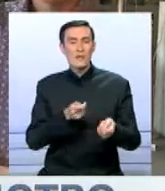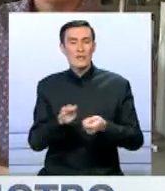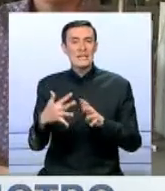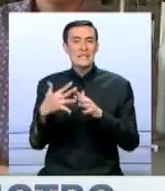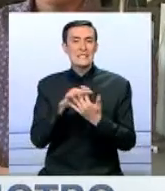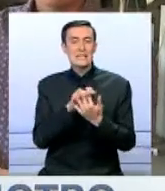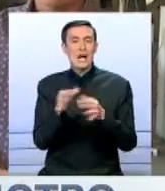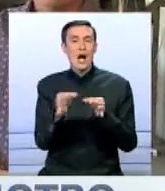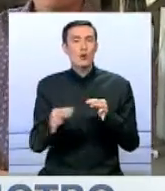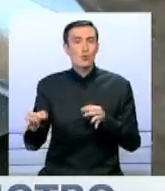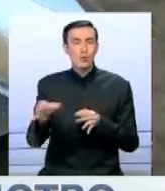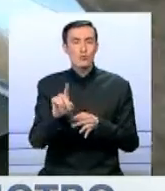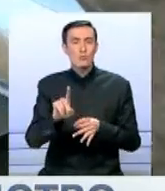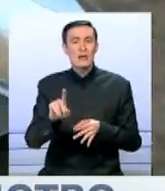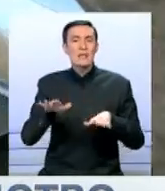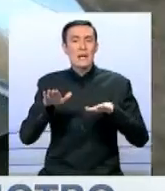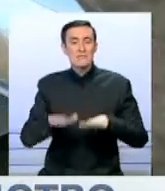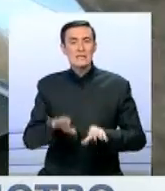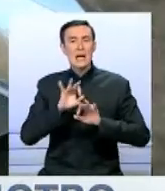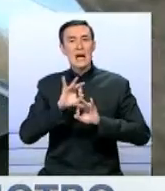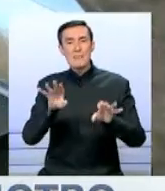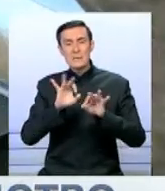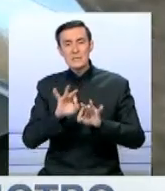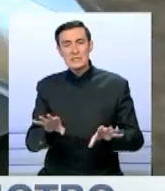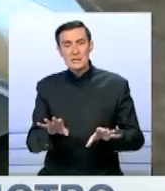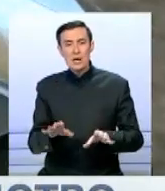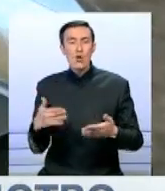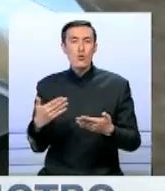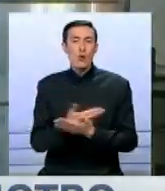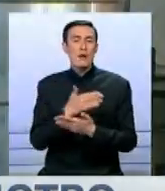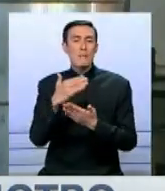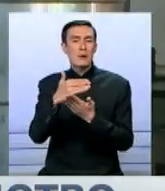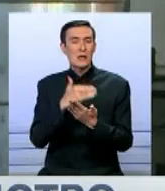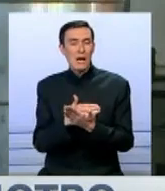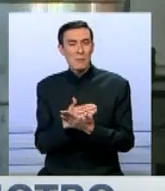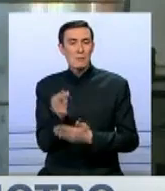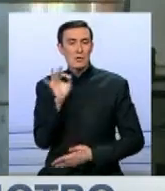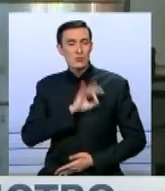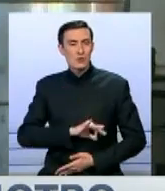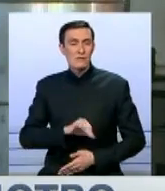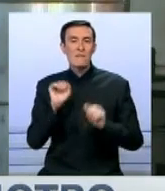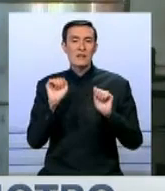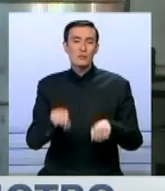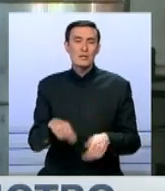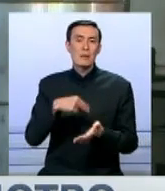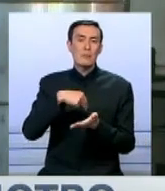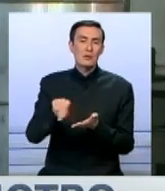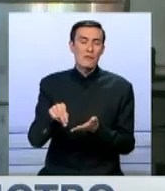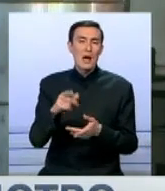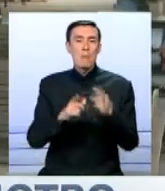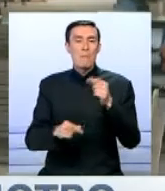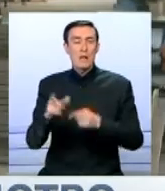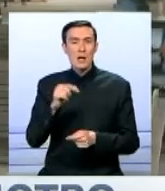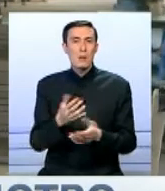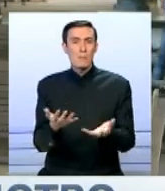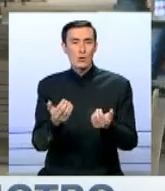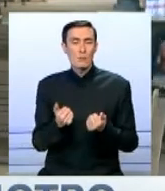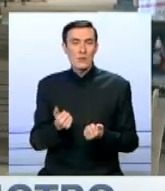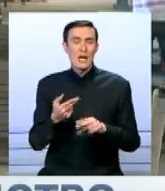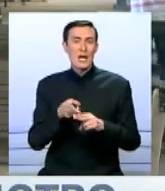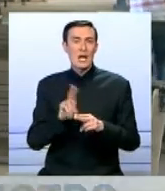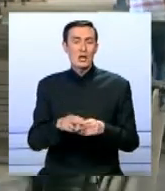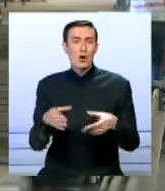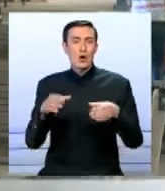сельских округов, чтобы потом на месте разъяснить преимущества новой программы и возможности приобретения молокоприемных пунктов. В фонде